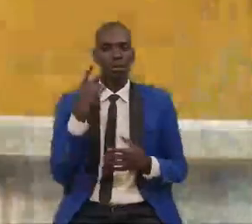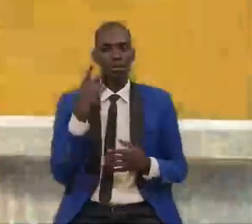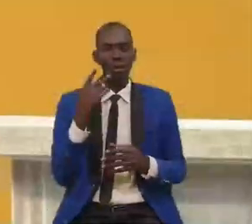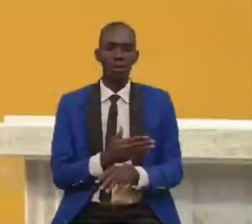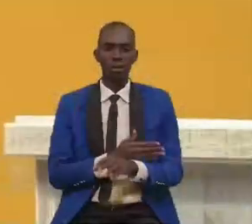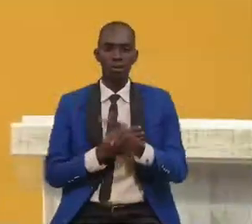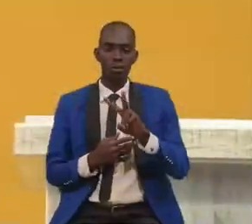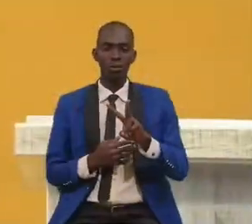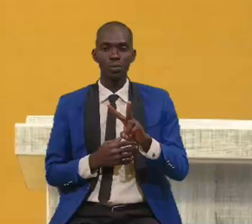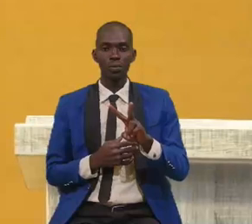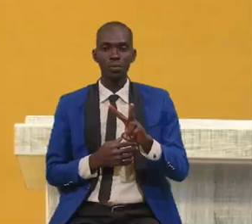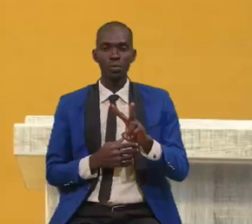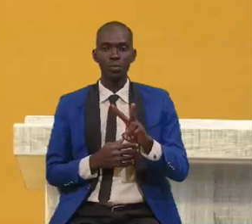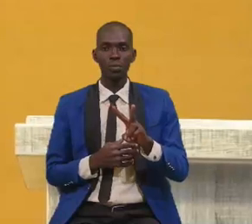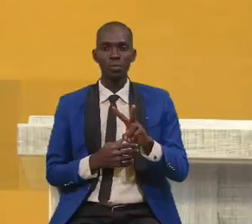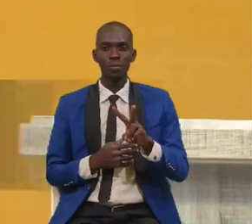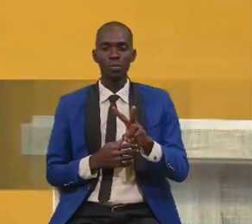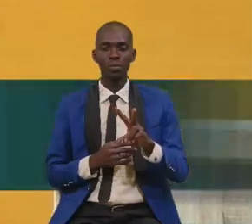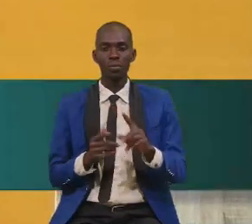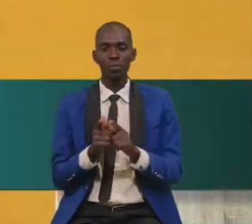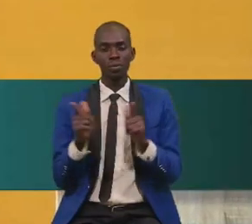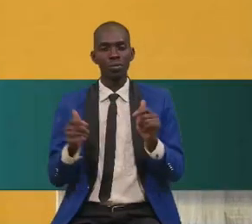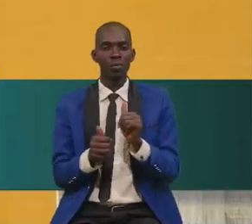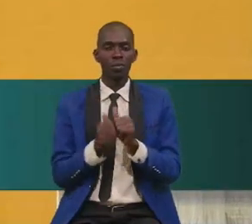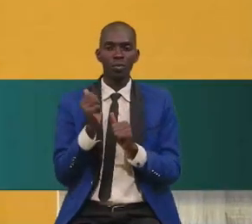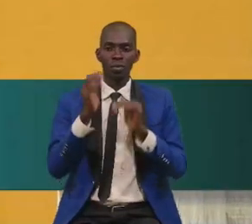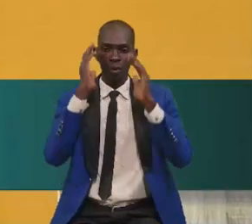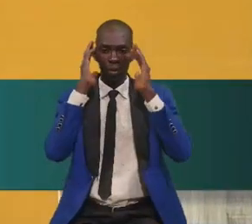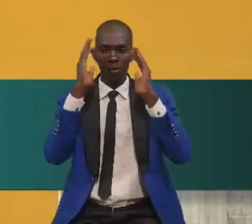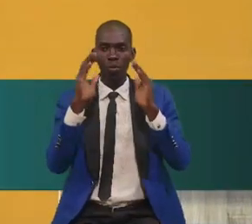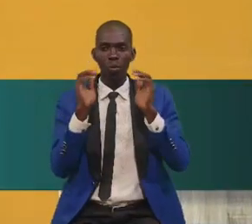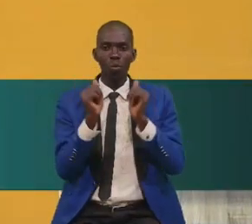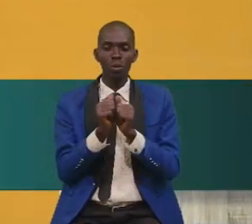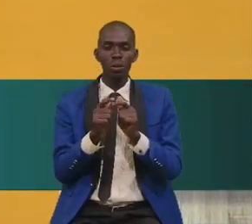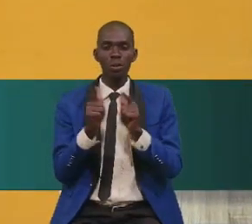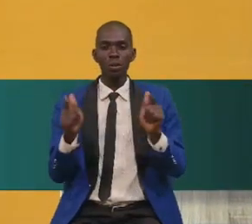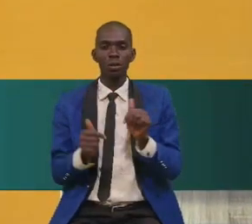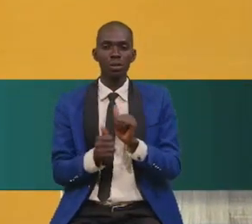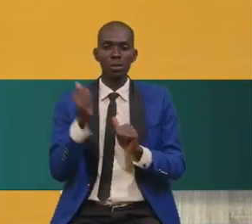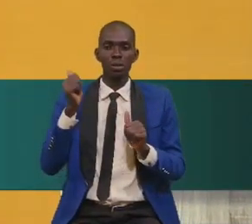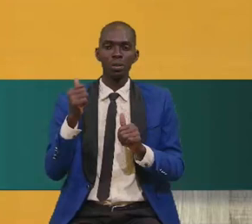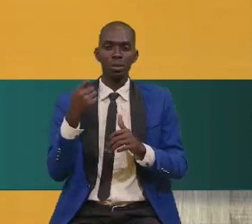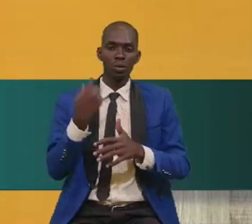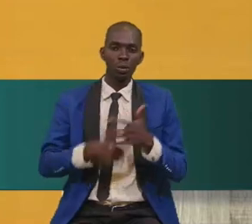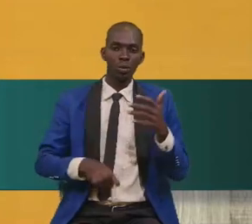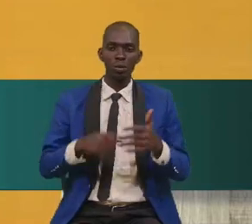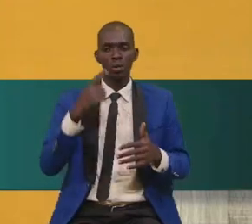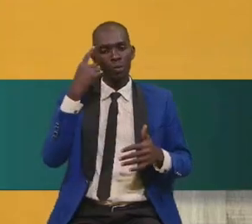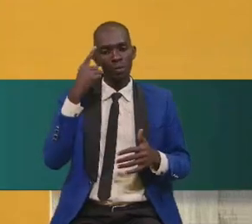maintenant, une plus grande concentration et de plus grands et de plus grandes dépenses